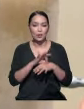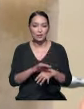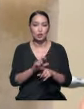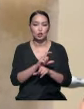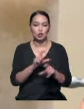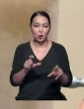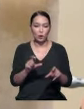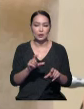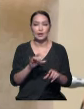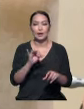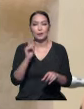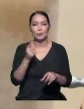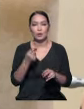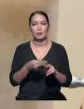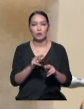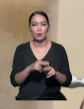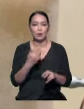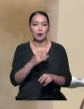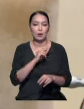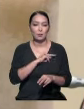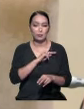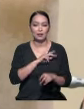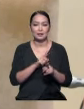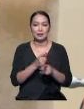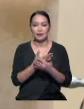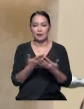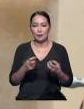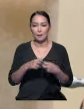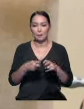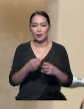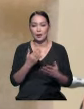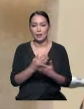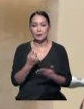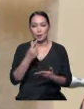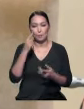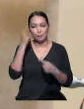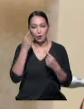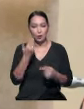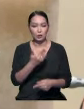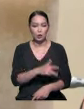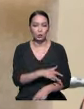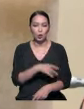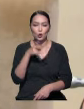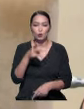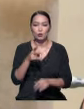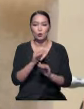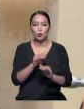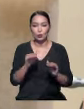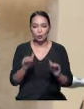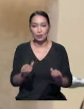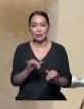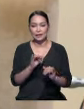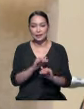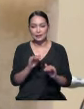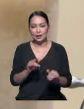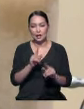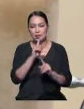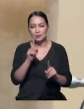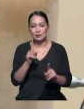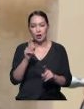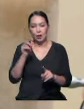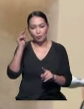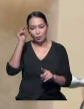школьников. Однако в этой сфере имеется ряд проблем. Один психолог обслуживает до 2000 учеников и детей с особыми